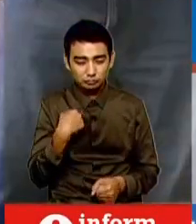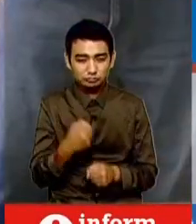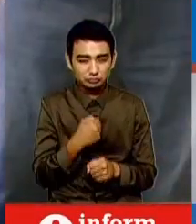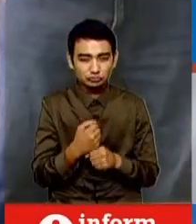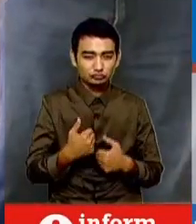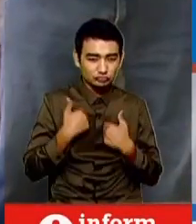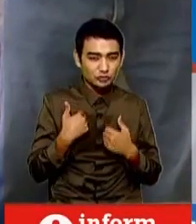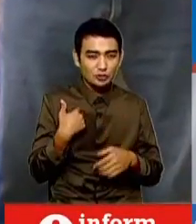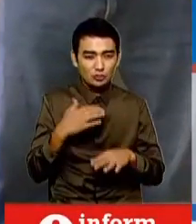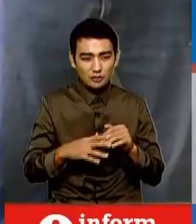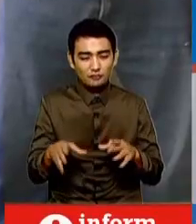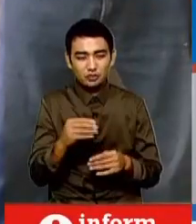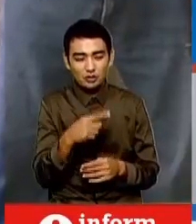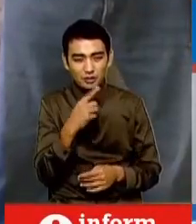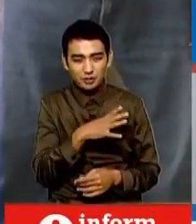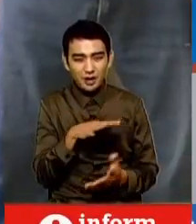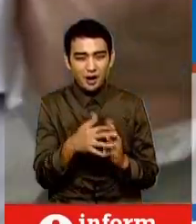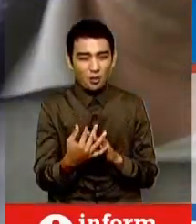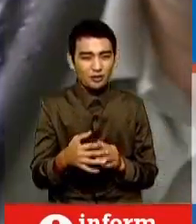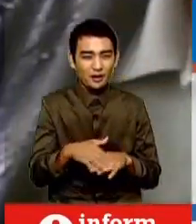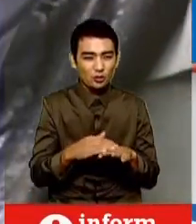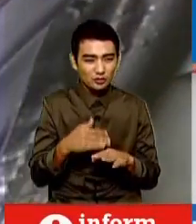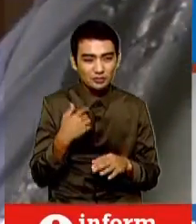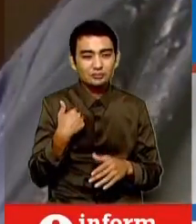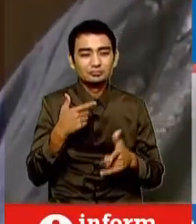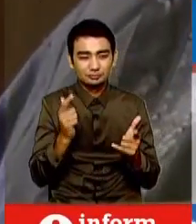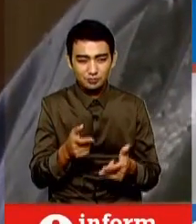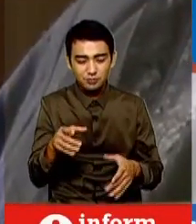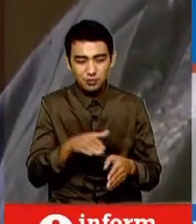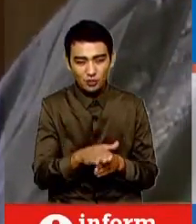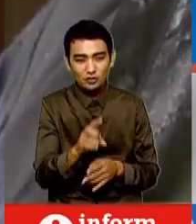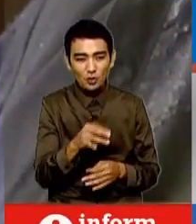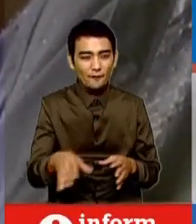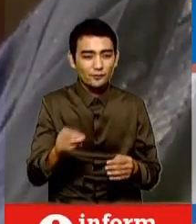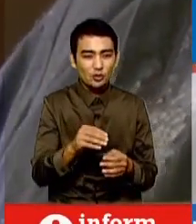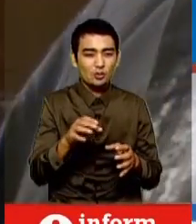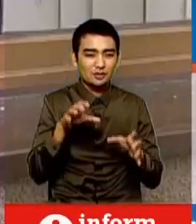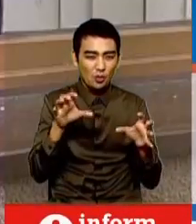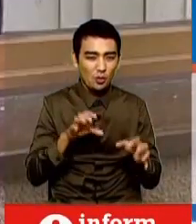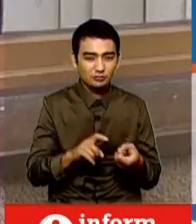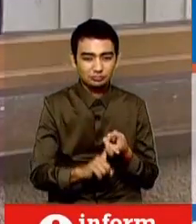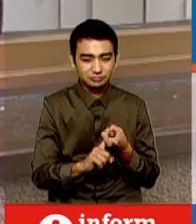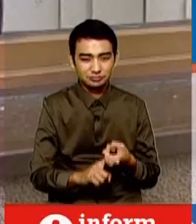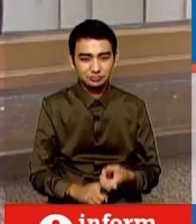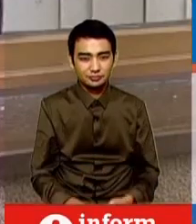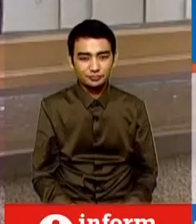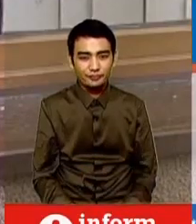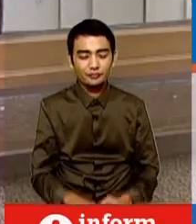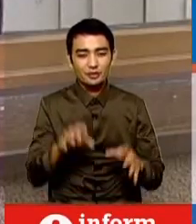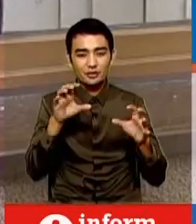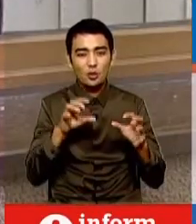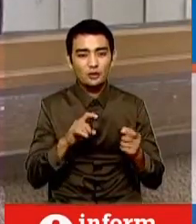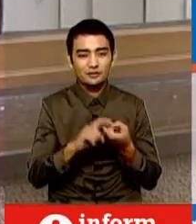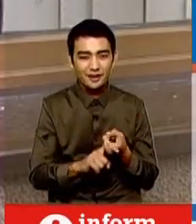жатқанын жеткізді. Айтуынша ол халықтың айтқанымен толық келіседі. Тек бәрі заңды түрде болса дейді. Заң бойынша